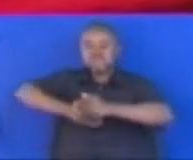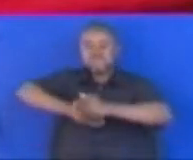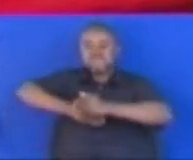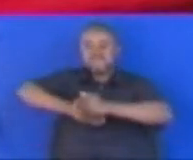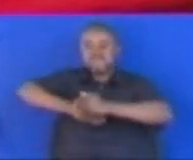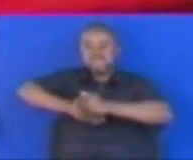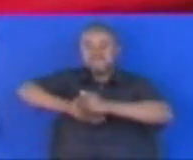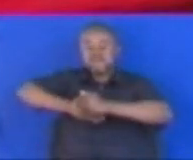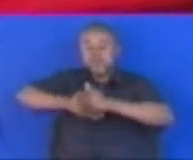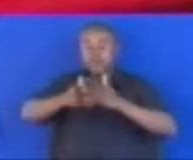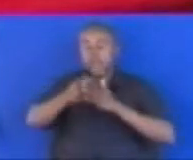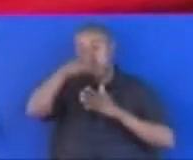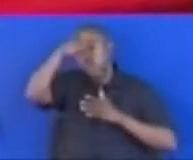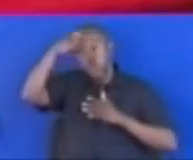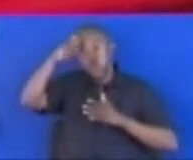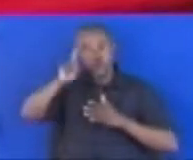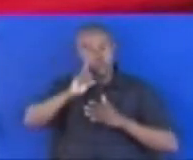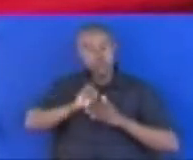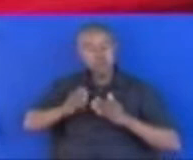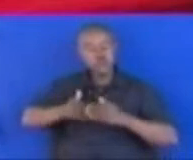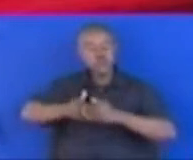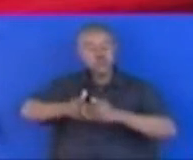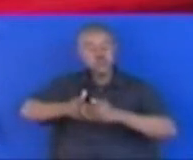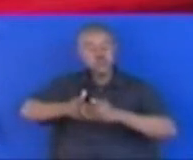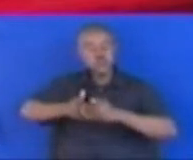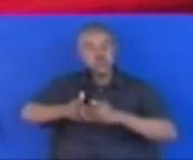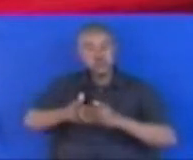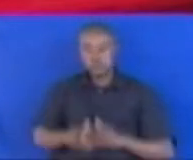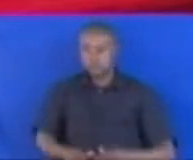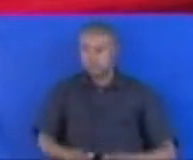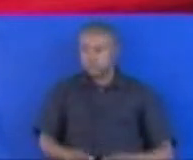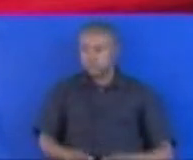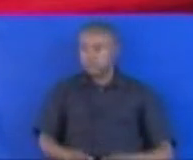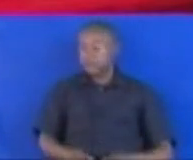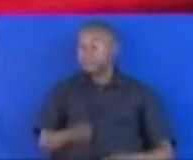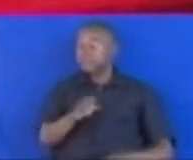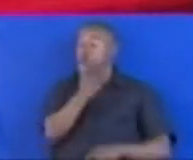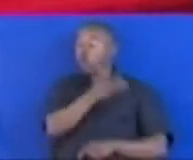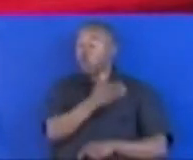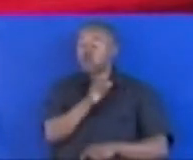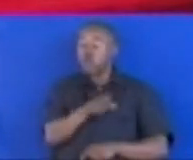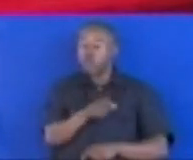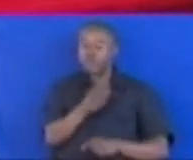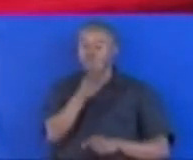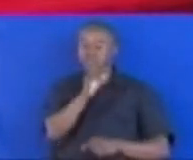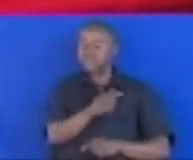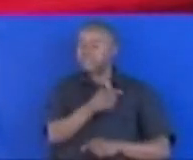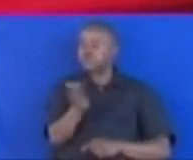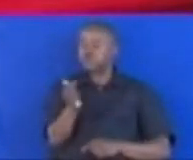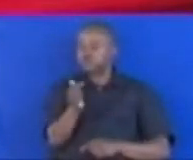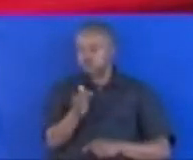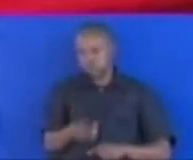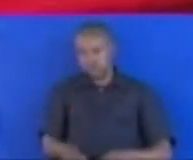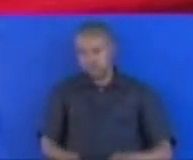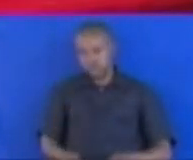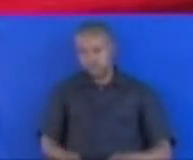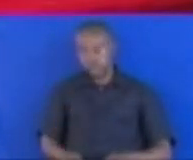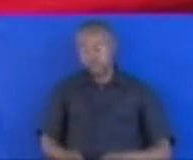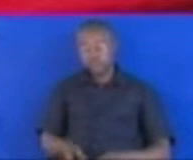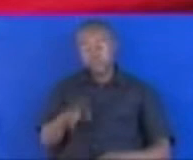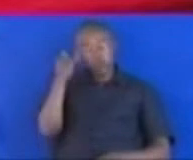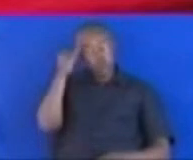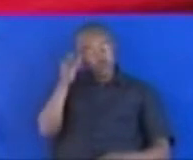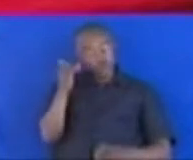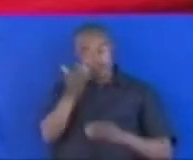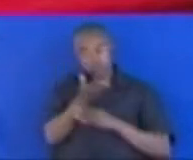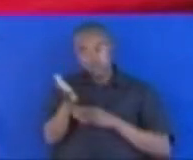mahitaji halisi ni kuwa na wauguzi 180 na wahudumu 30. Mheshimiwa Naibu Spika, ushauri